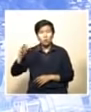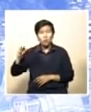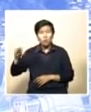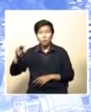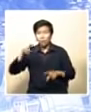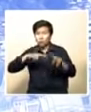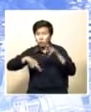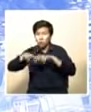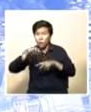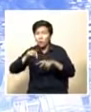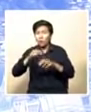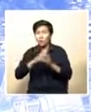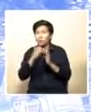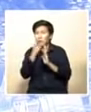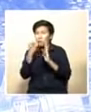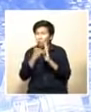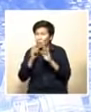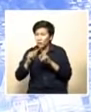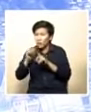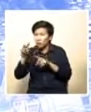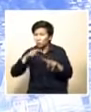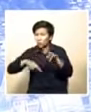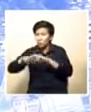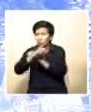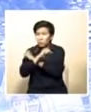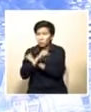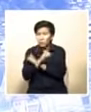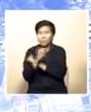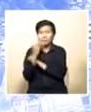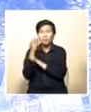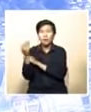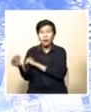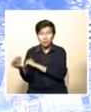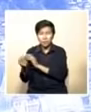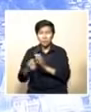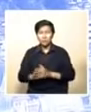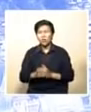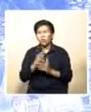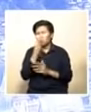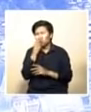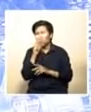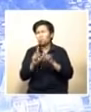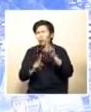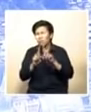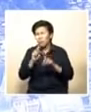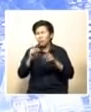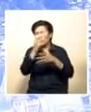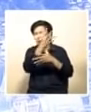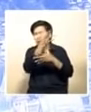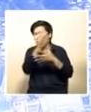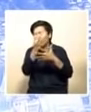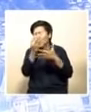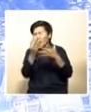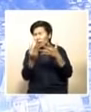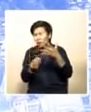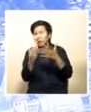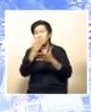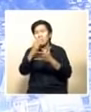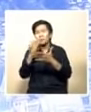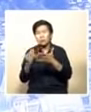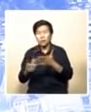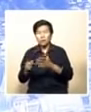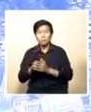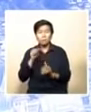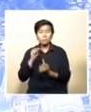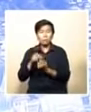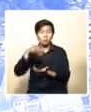ในกลุ่มเสี่ยงคือคนชราอายุ70ปีขึ้นไปผู้ป่วยและเด็กดังนี้เป็นต้น